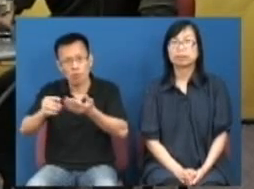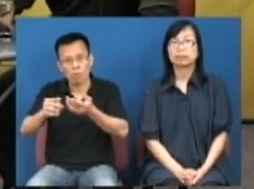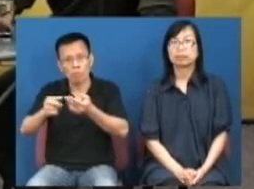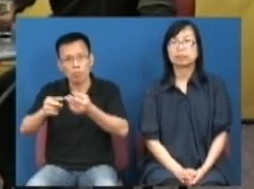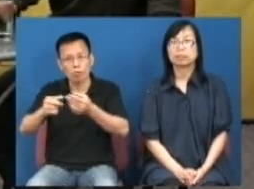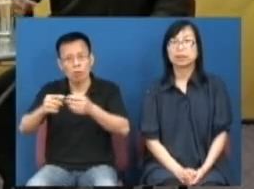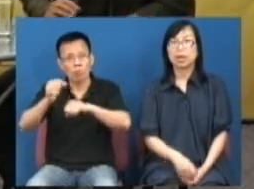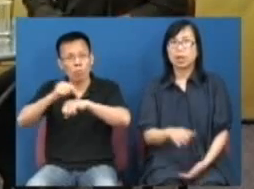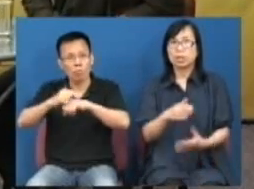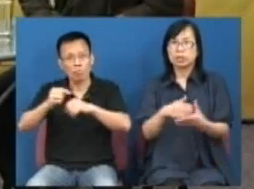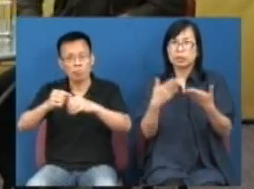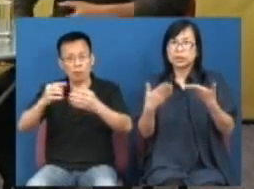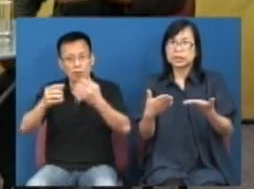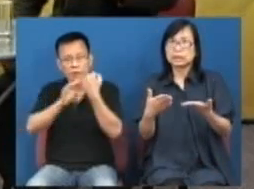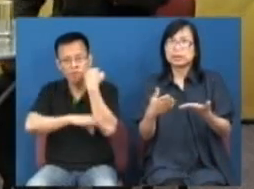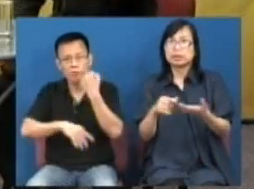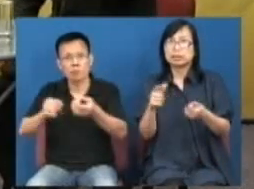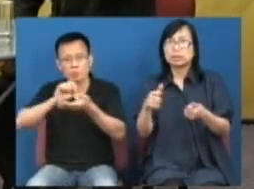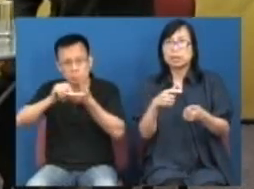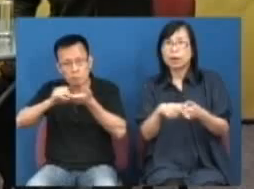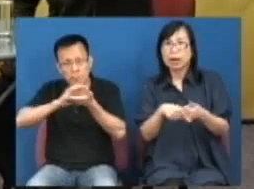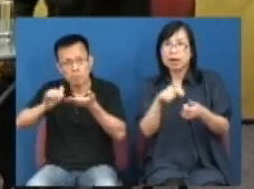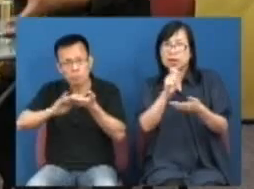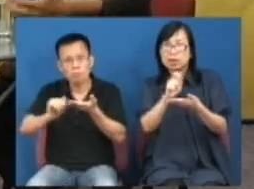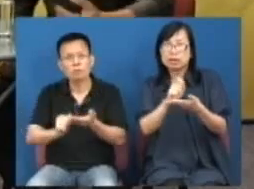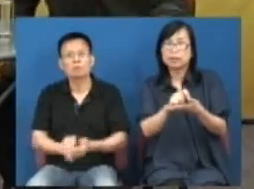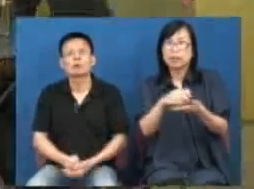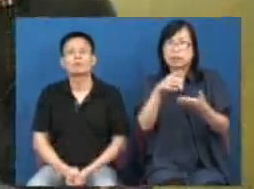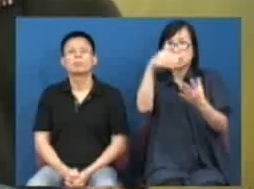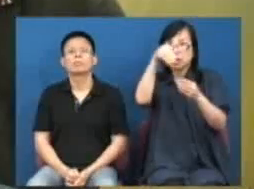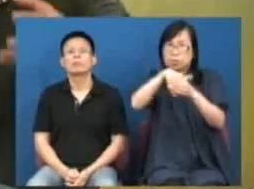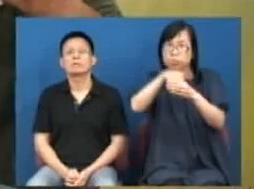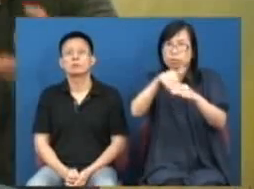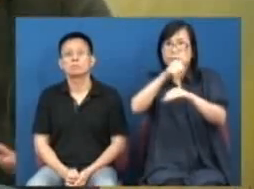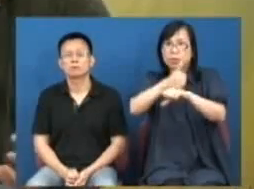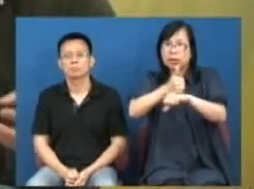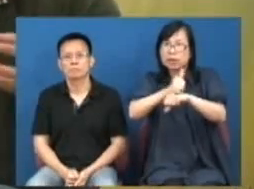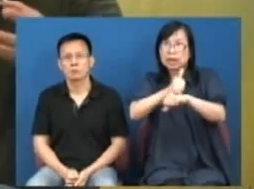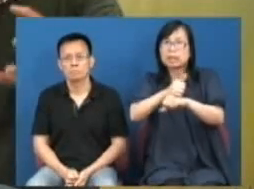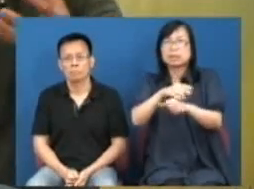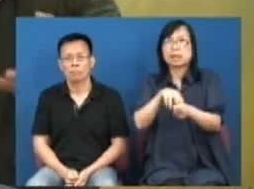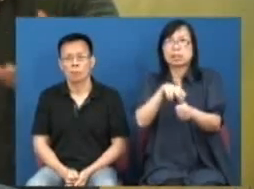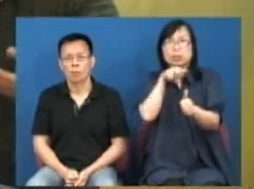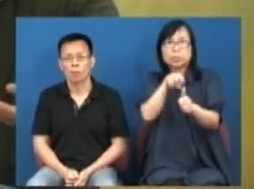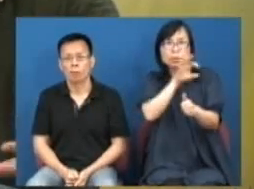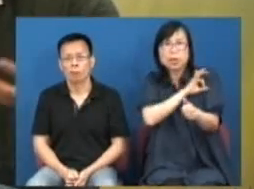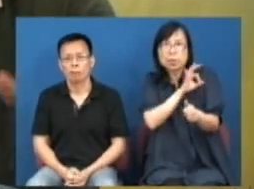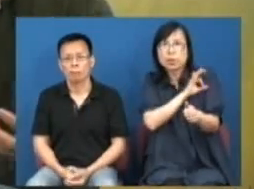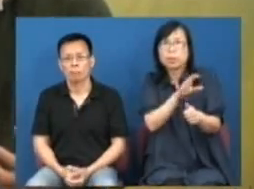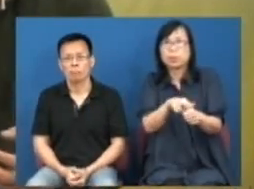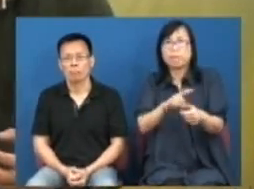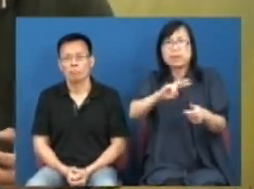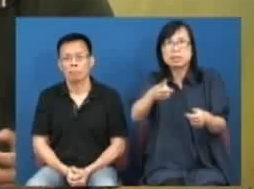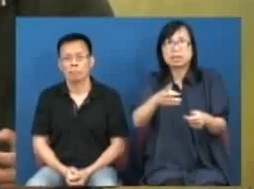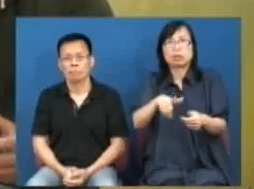喎， 所以而家甚至乎進一步就覺得為呢個咁樣嘅選舉嘅機制，呢個咁嘅選舉會好似變成咗一種嘅政治